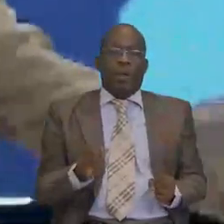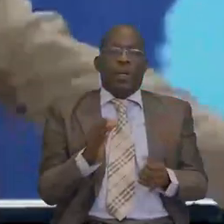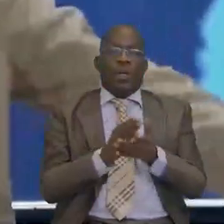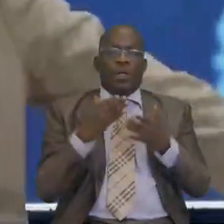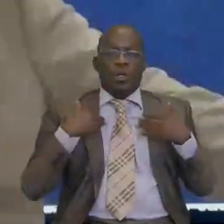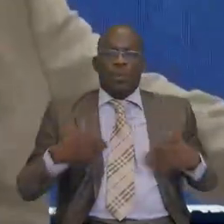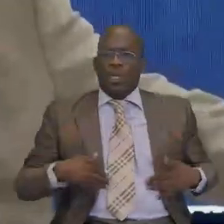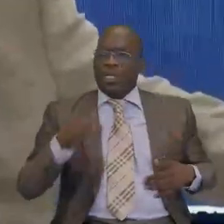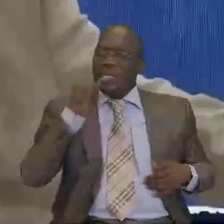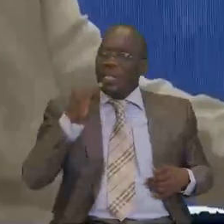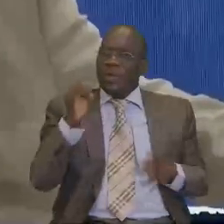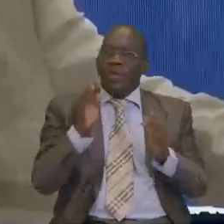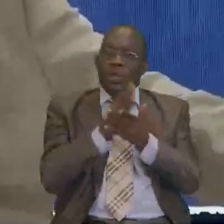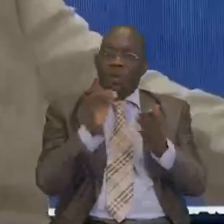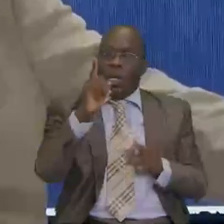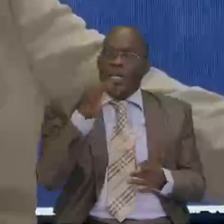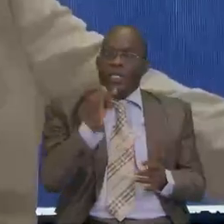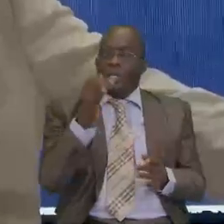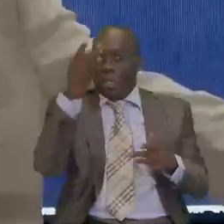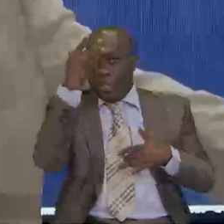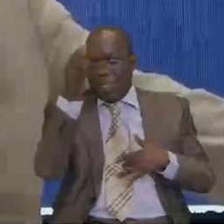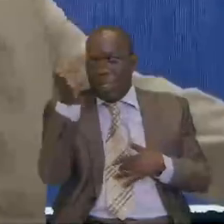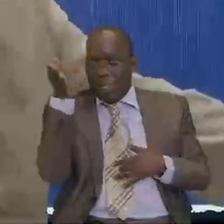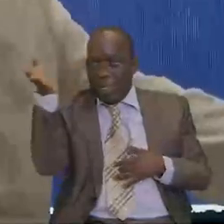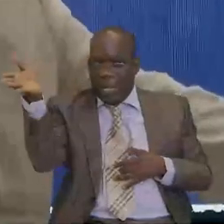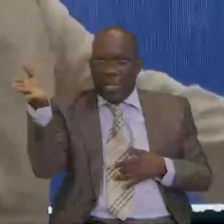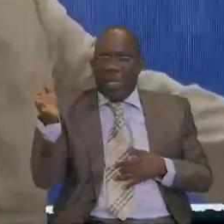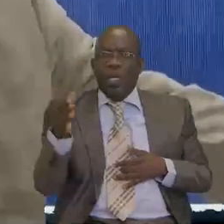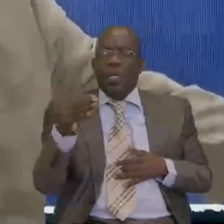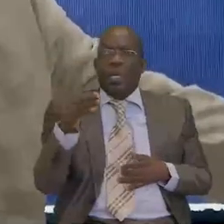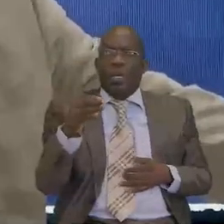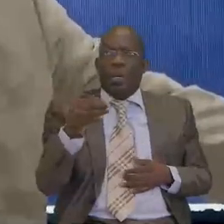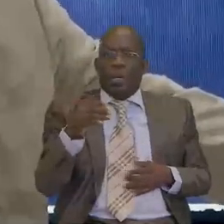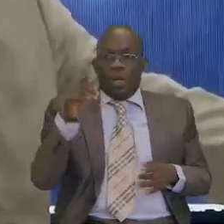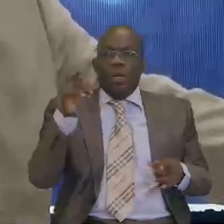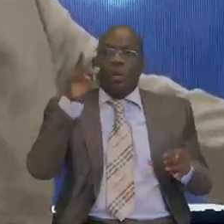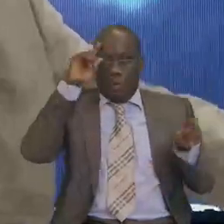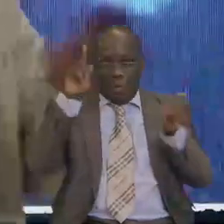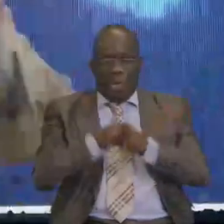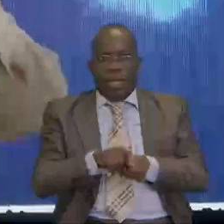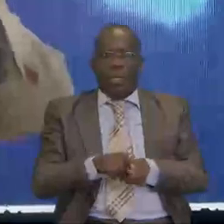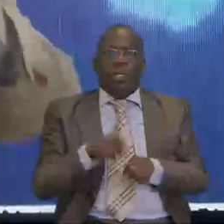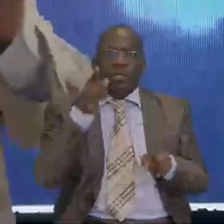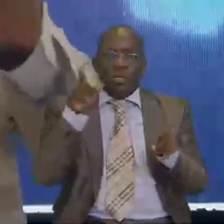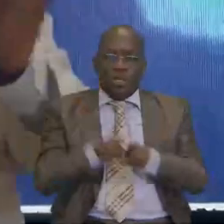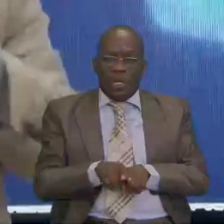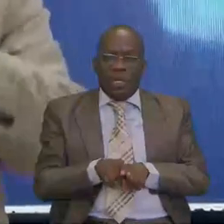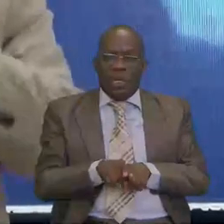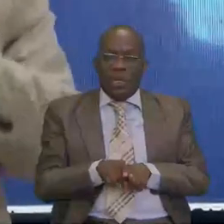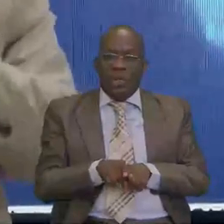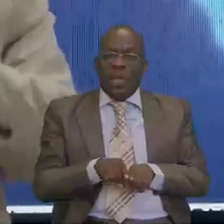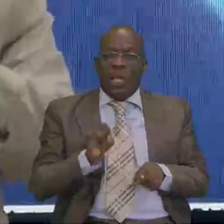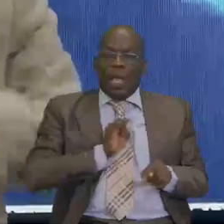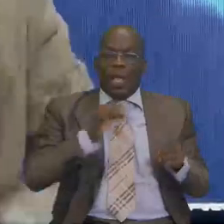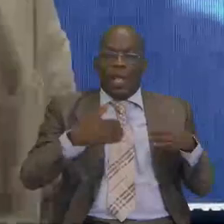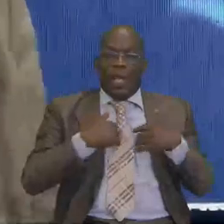Quelqu'un est malade là-bas. Frère, où ça vient? Impose-lui la main. Il sera guéri. Oh, pasteur, ah, je n'ai